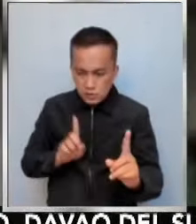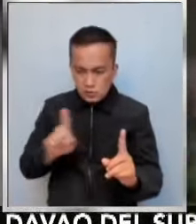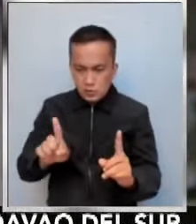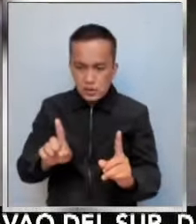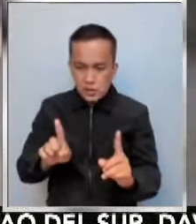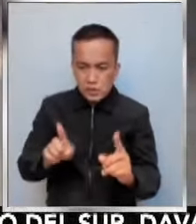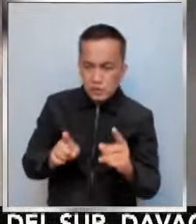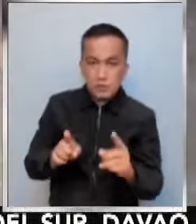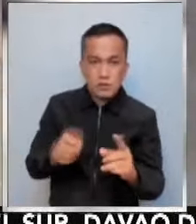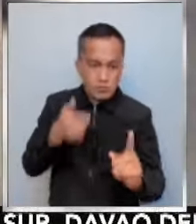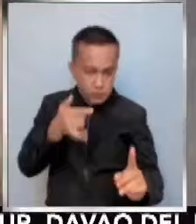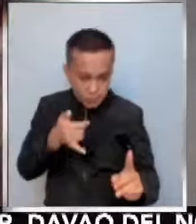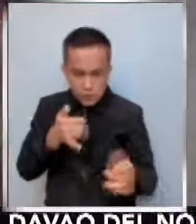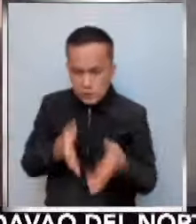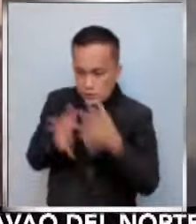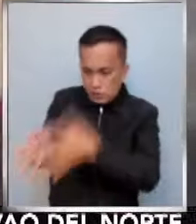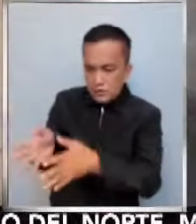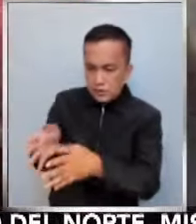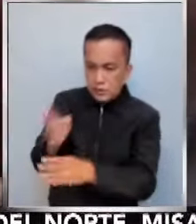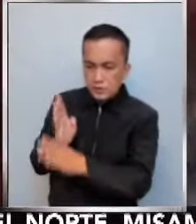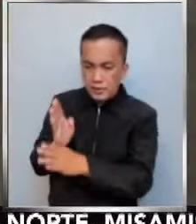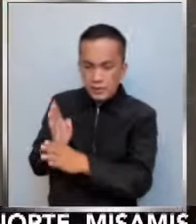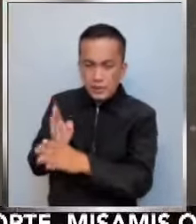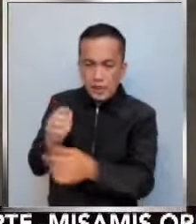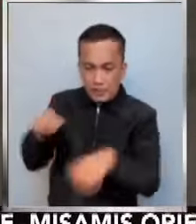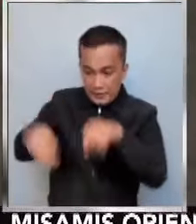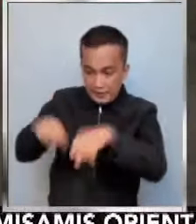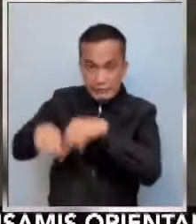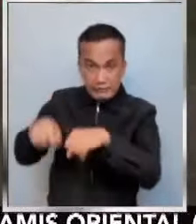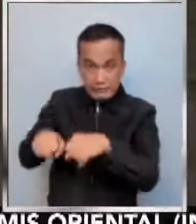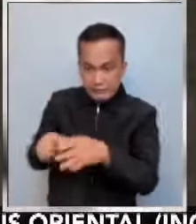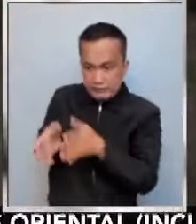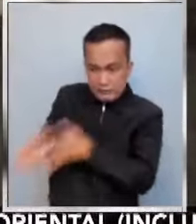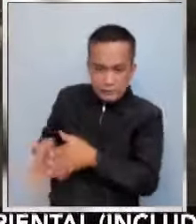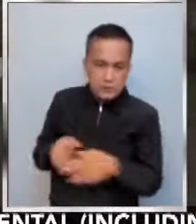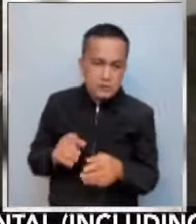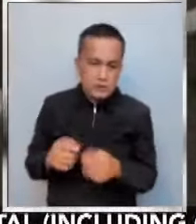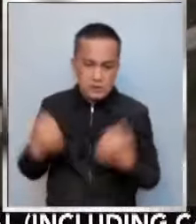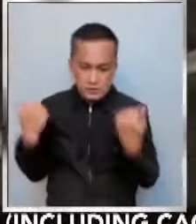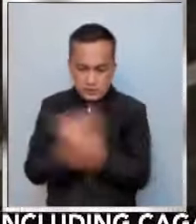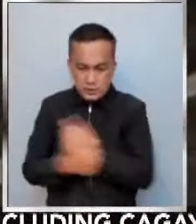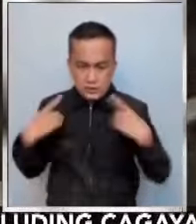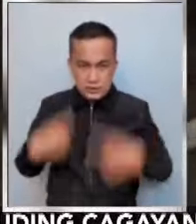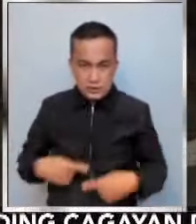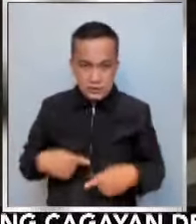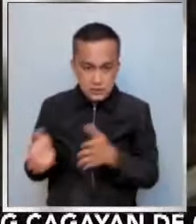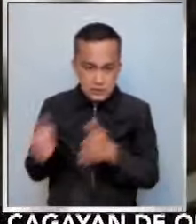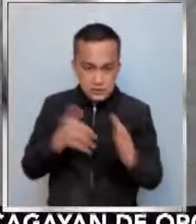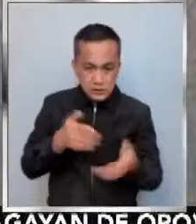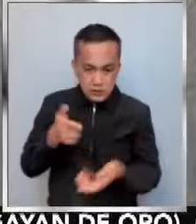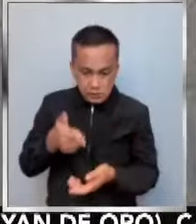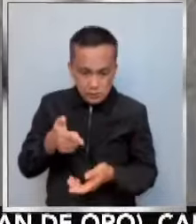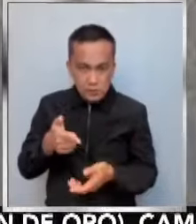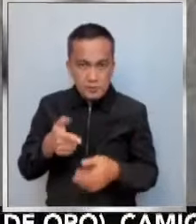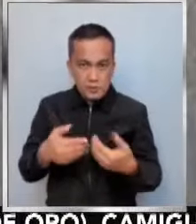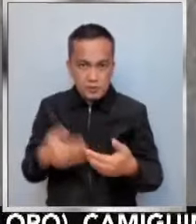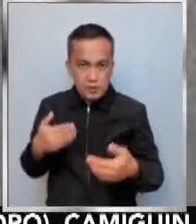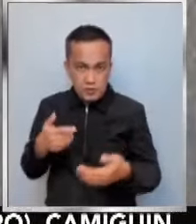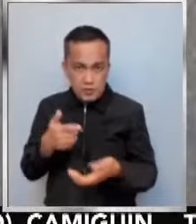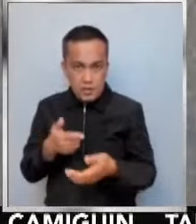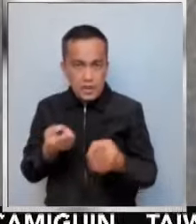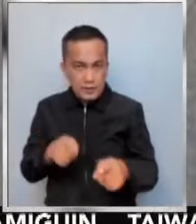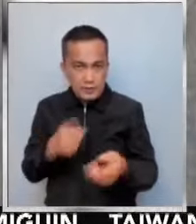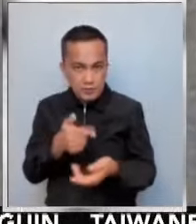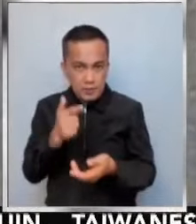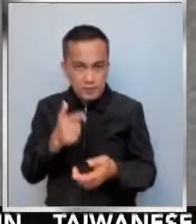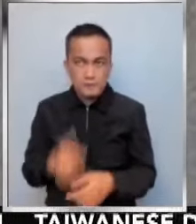at pumunta sa isang bahagi ng kalsada para magpalit ng damit at lumayo. Ito naman ang kuha sa gunman bago mangyari ang pamamaril. Ito at ang